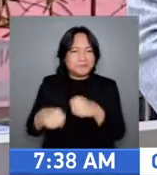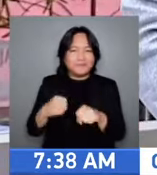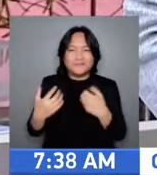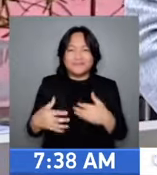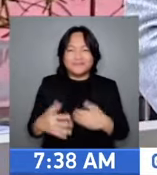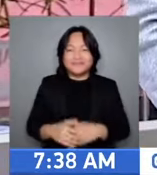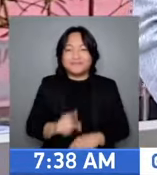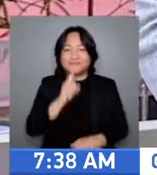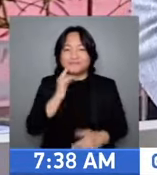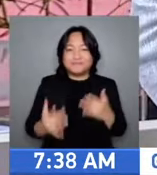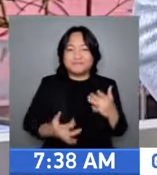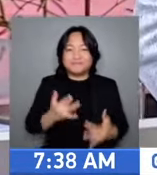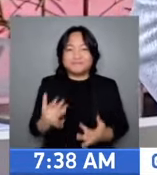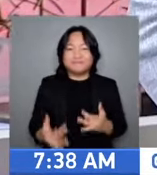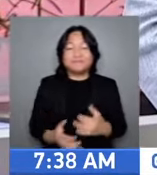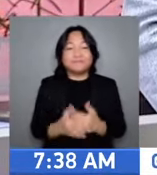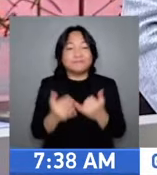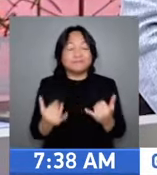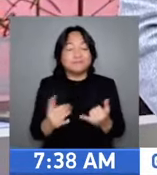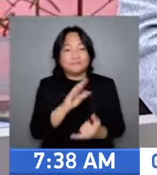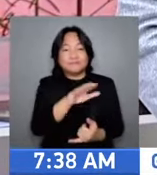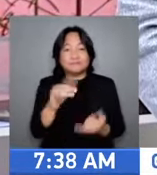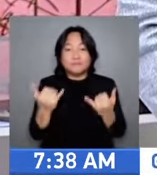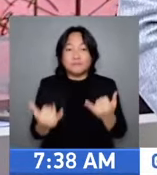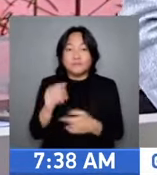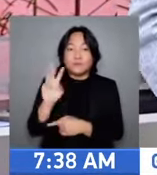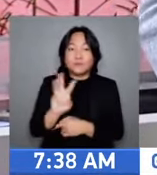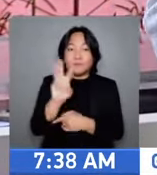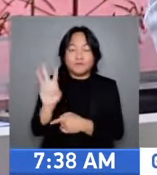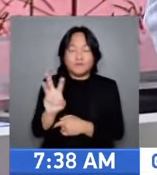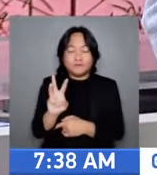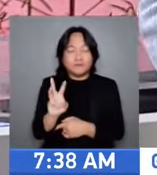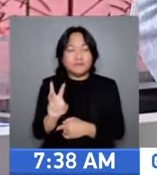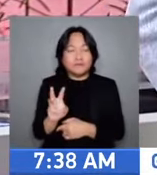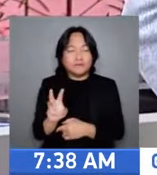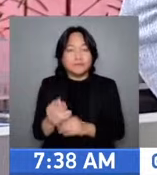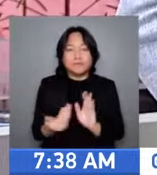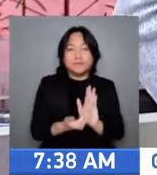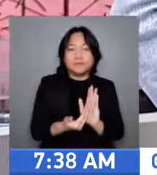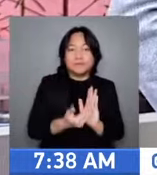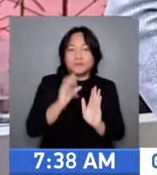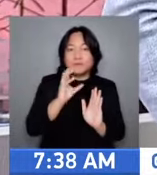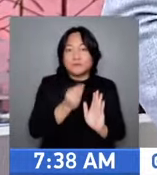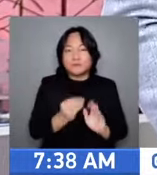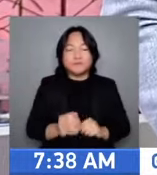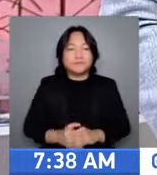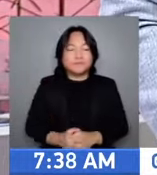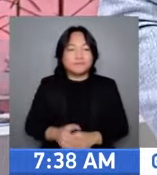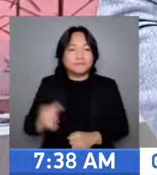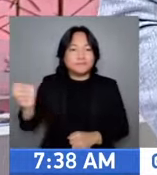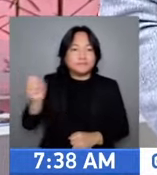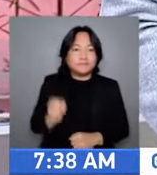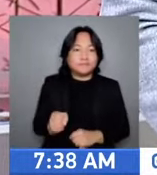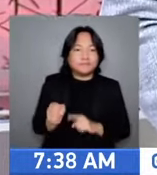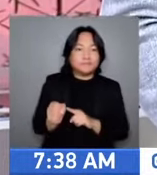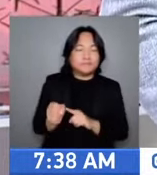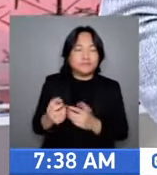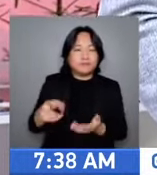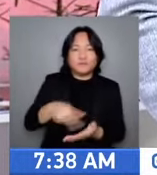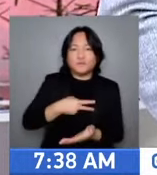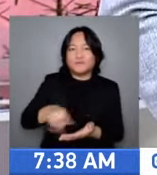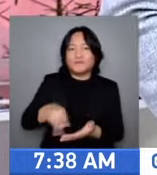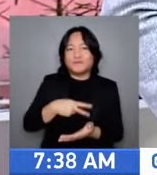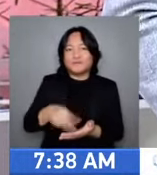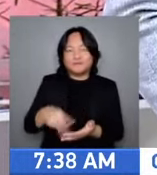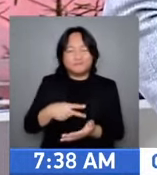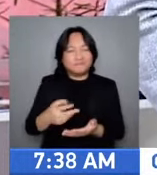O, ito guys, ngayong Wednesday, ang bisita natin ay nakokilala siya, syempre, sa dance world, di ba? Dance for sa kanya mga